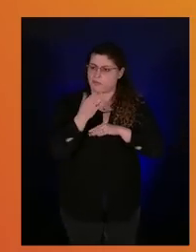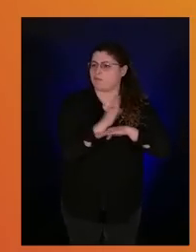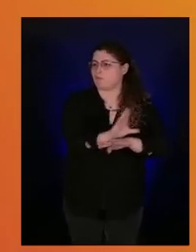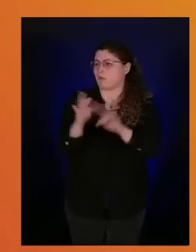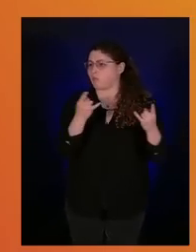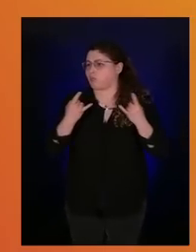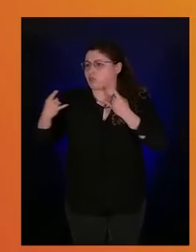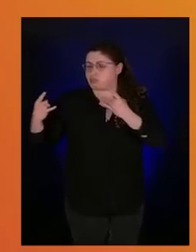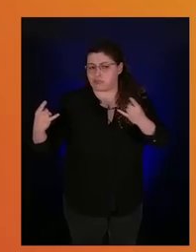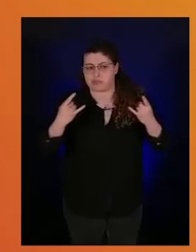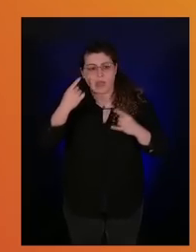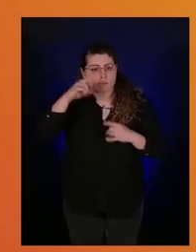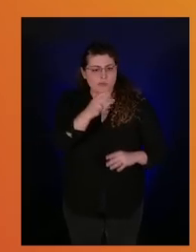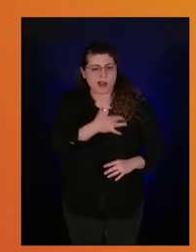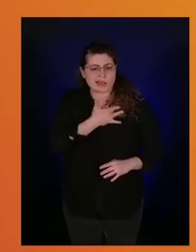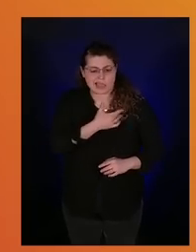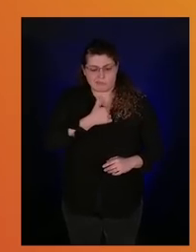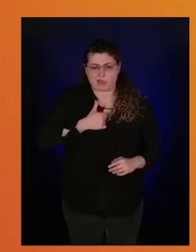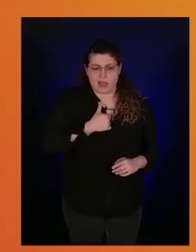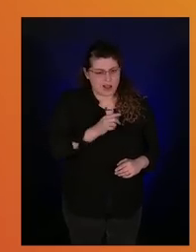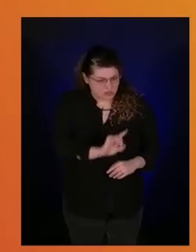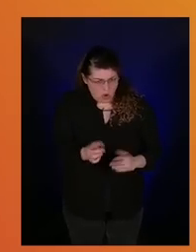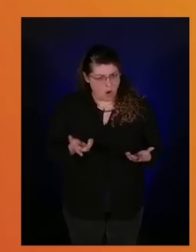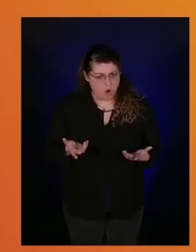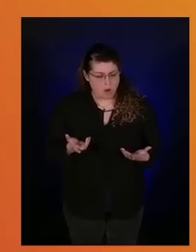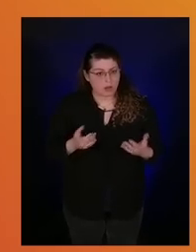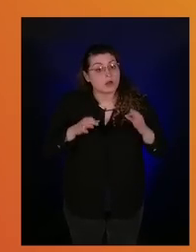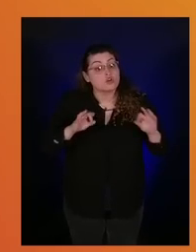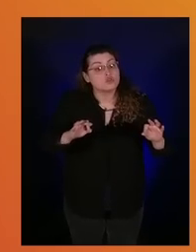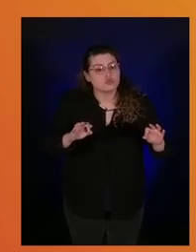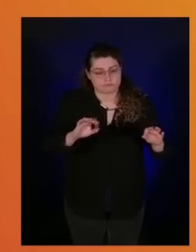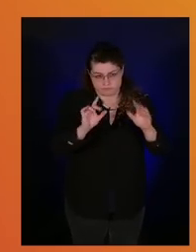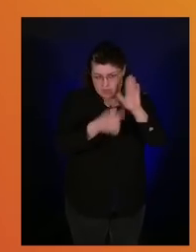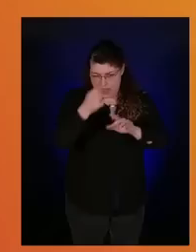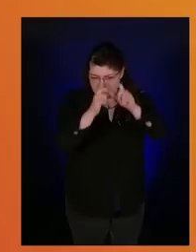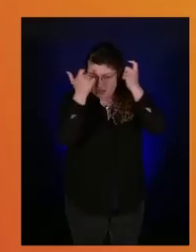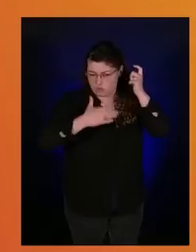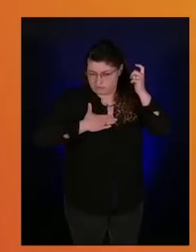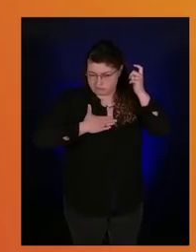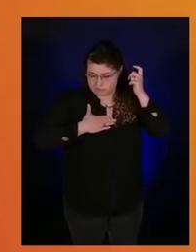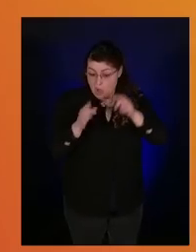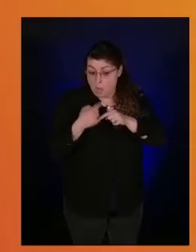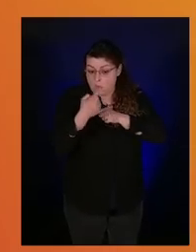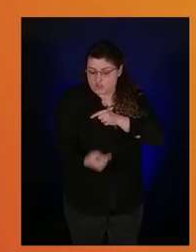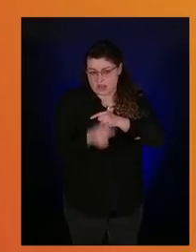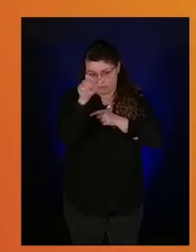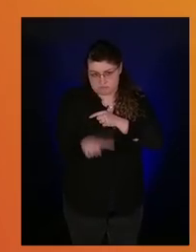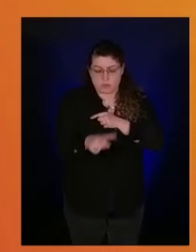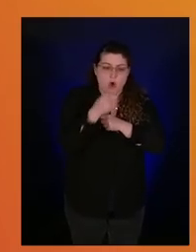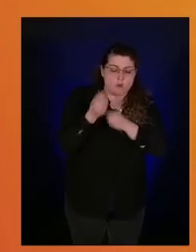spectacle pour des intérêts individuels. Pour rappel de nos statuts, le ou la prochaine secrétaire